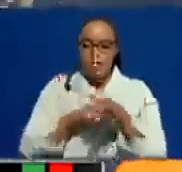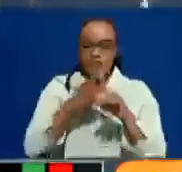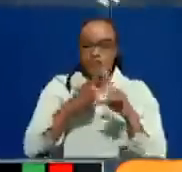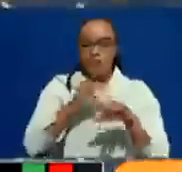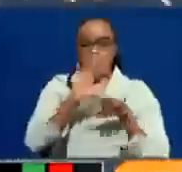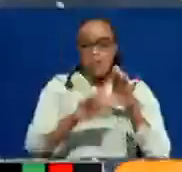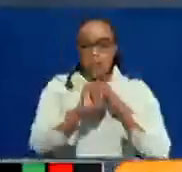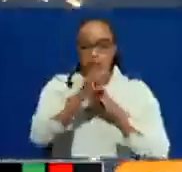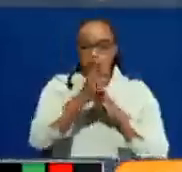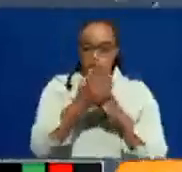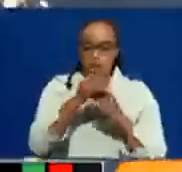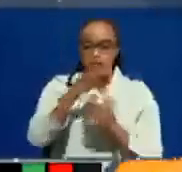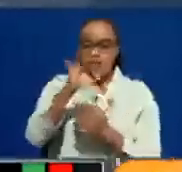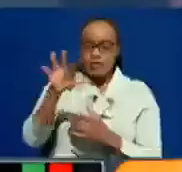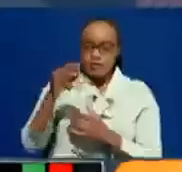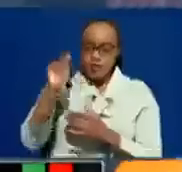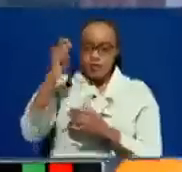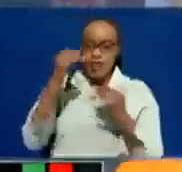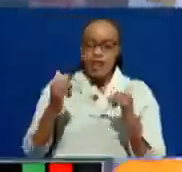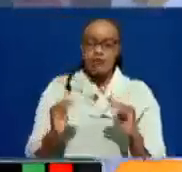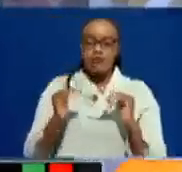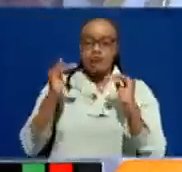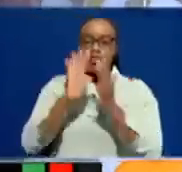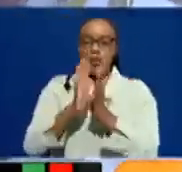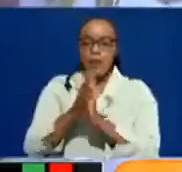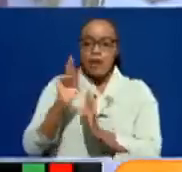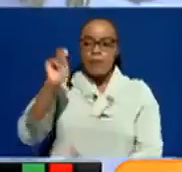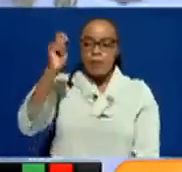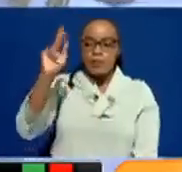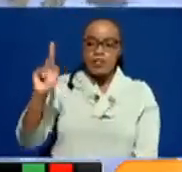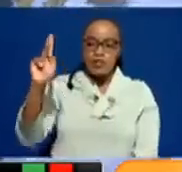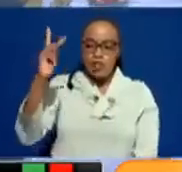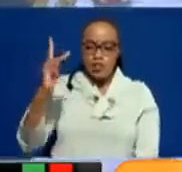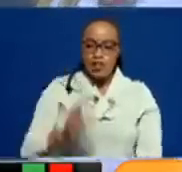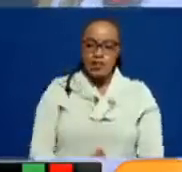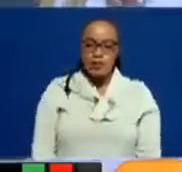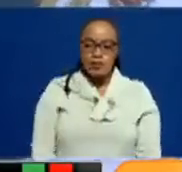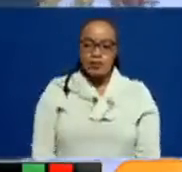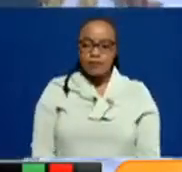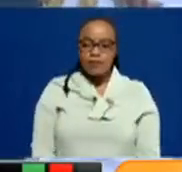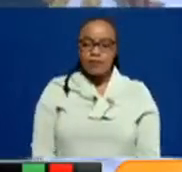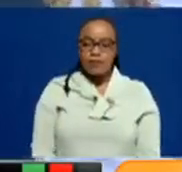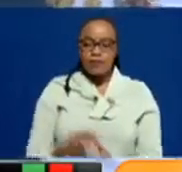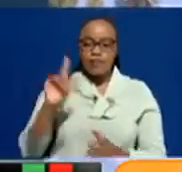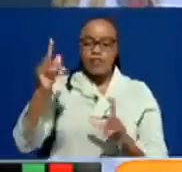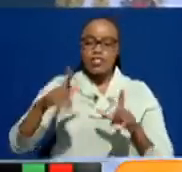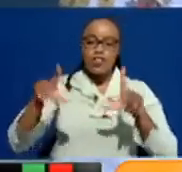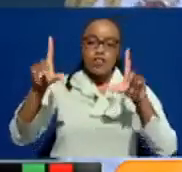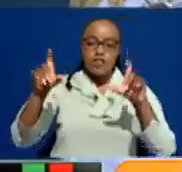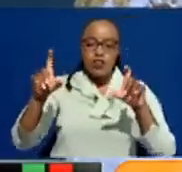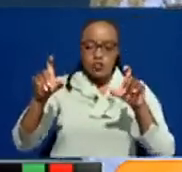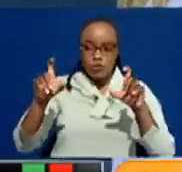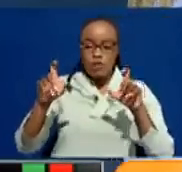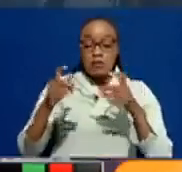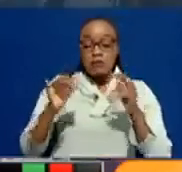naibu wa rais, rais mteule, hadi daraja ya rais wa Jamhuri ya Kenya. Picha ya kwanza ni